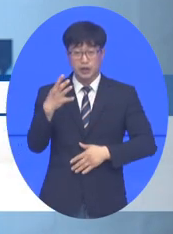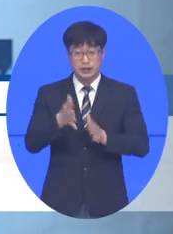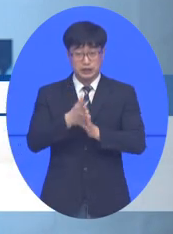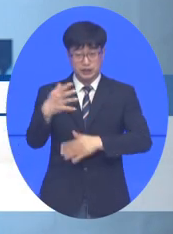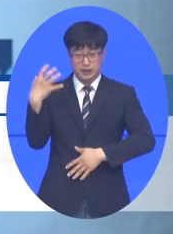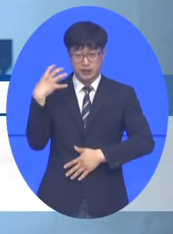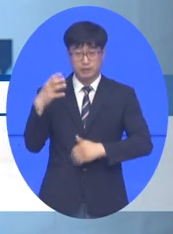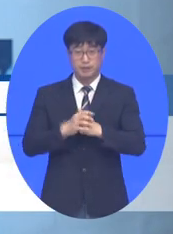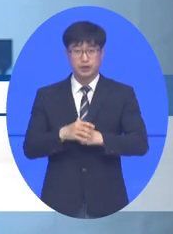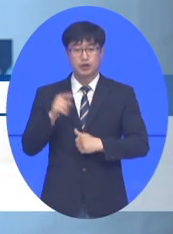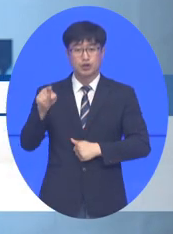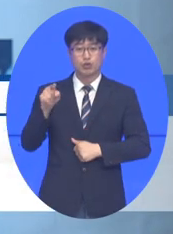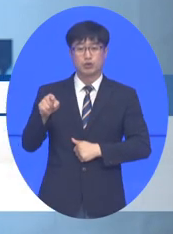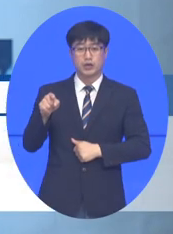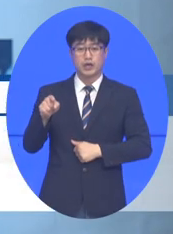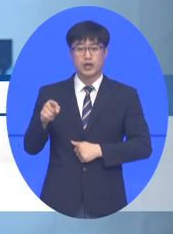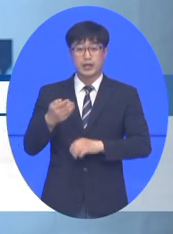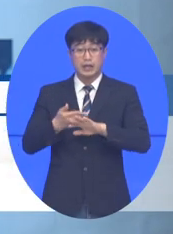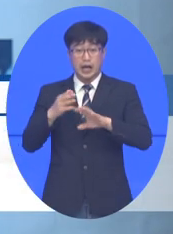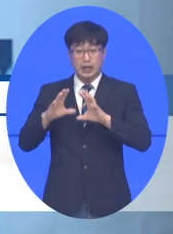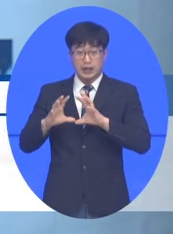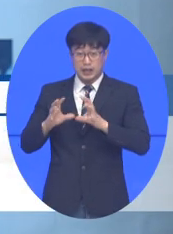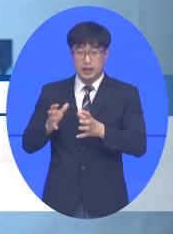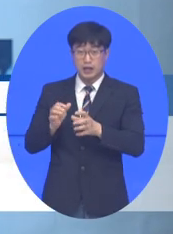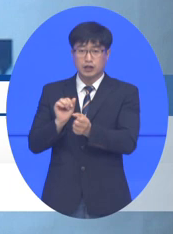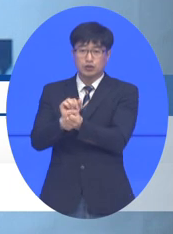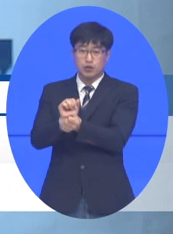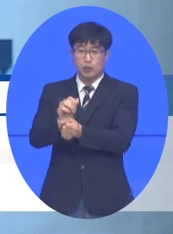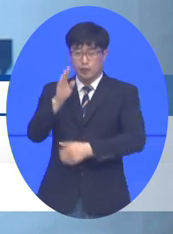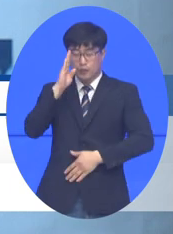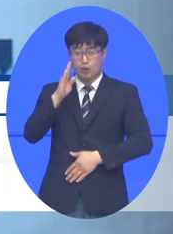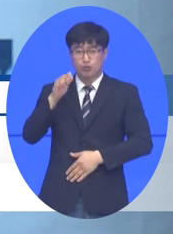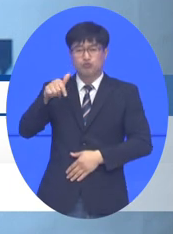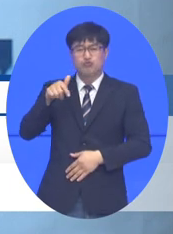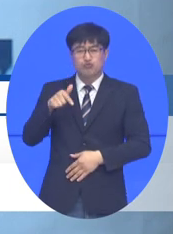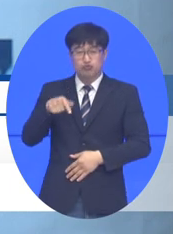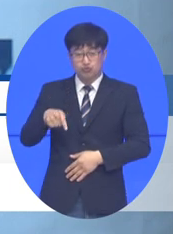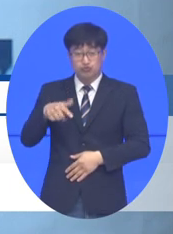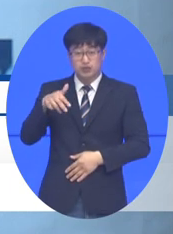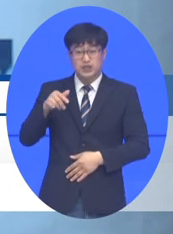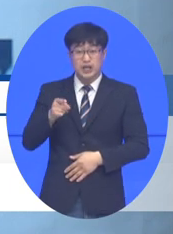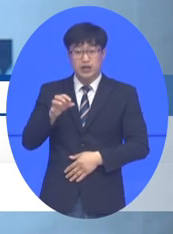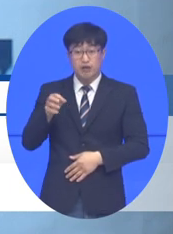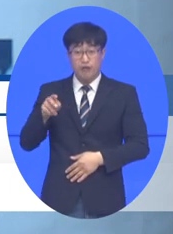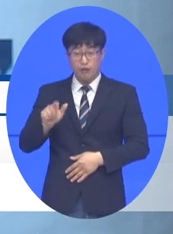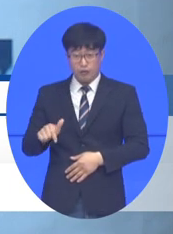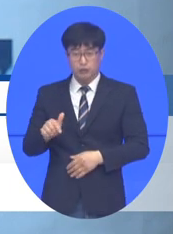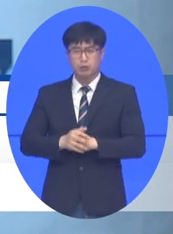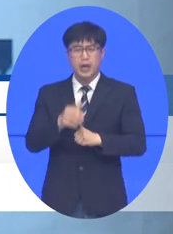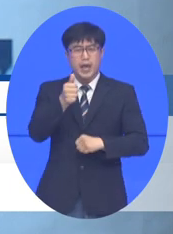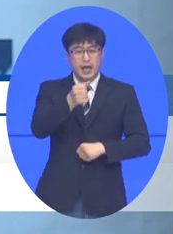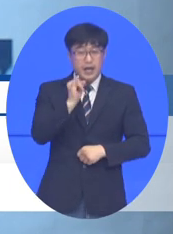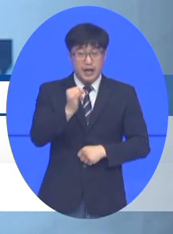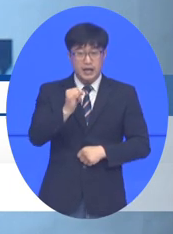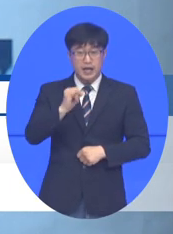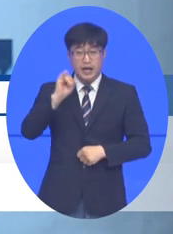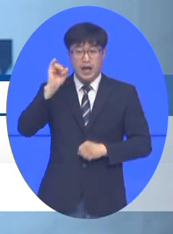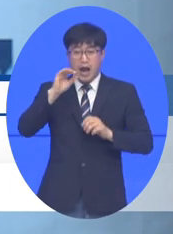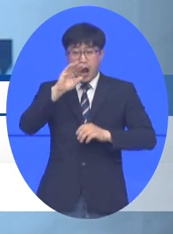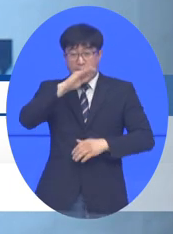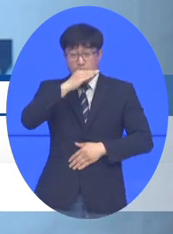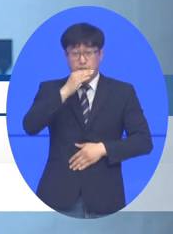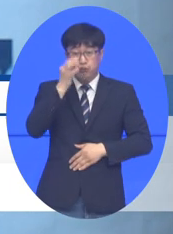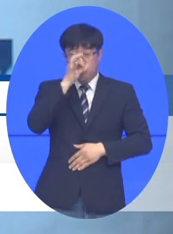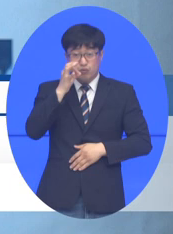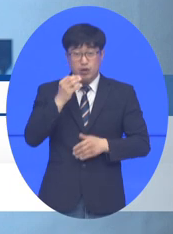있습니다. 이쪽 지역에서의 사실상은 해외 전염병인 구제역, AI, 아프리카 대제병